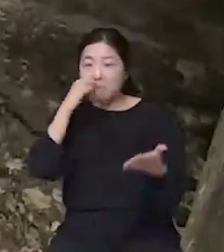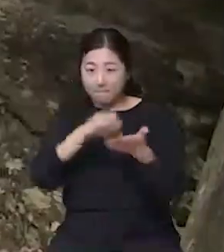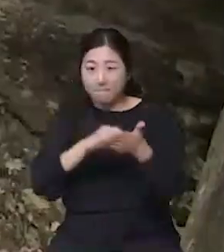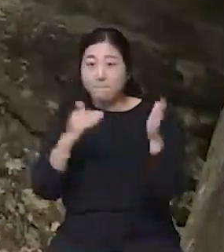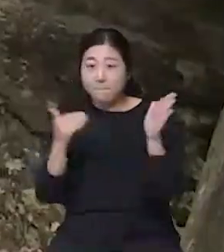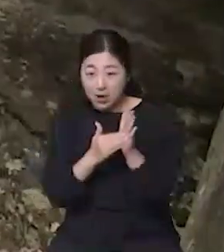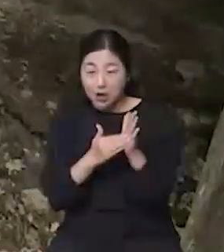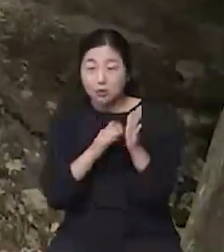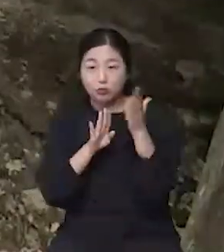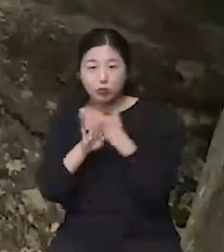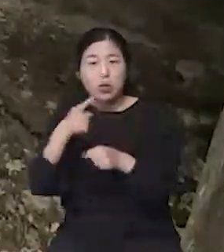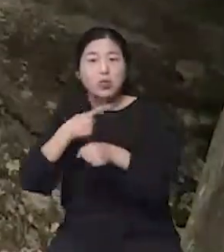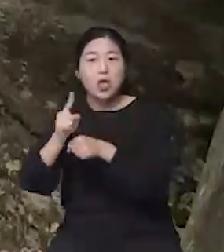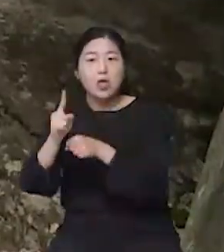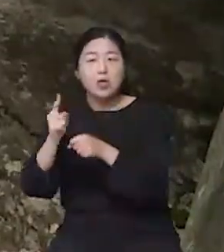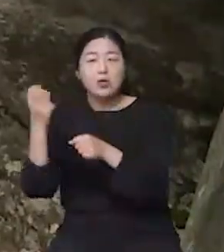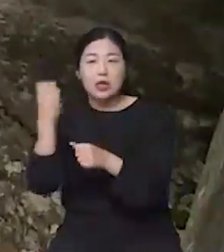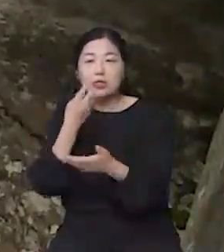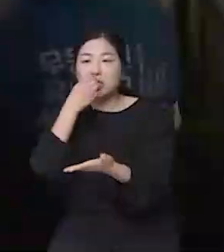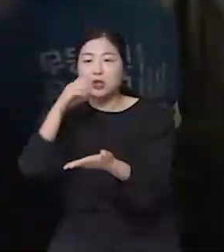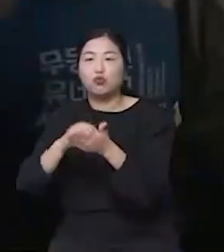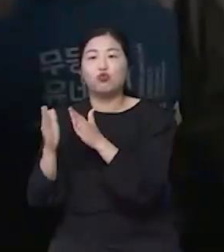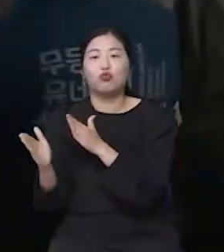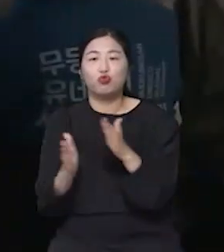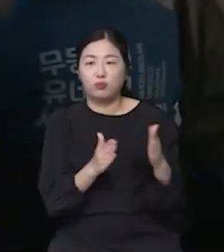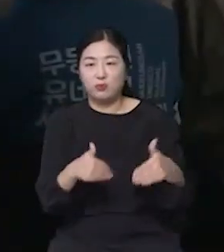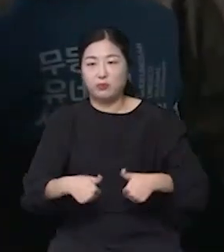받았고 내년 재인증 시기를 앞뒀습니다.